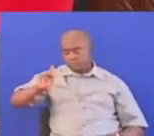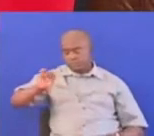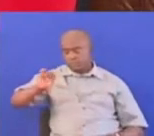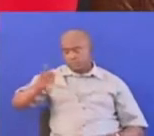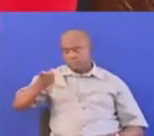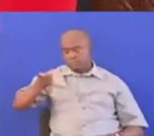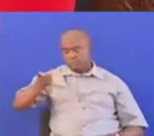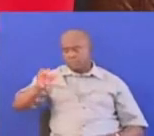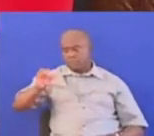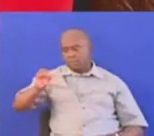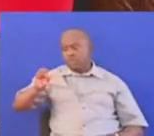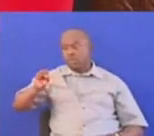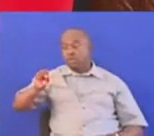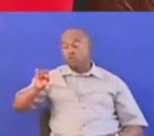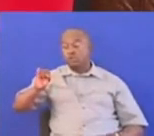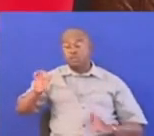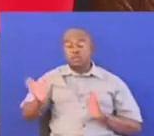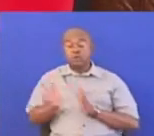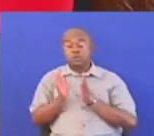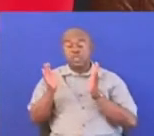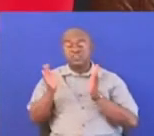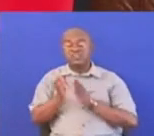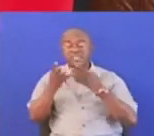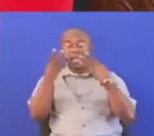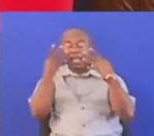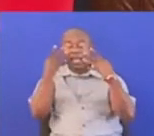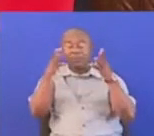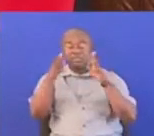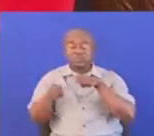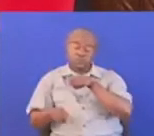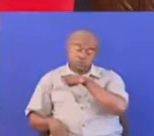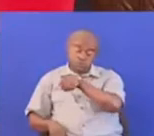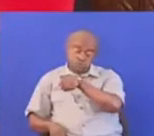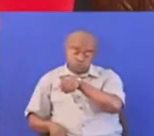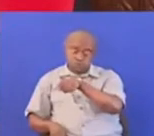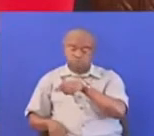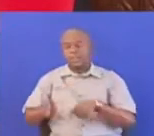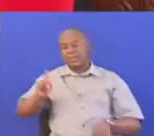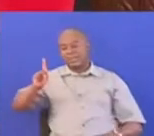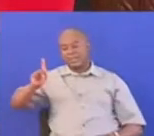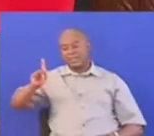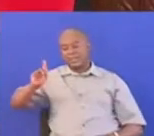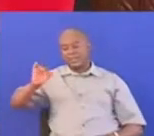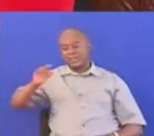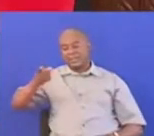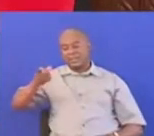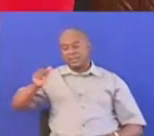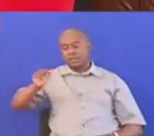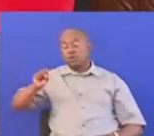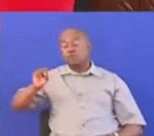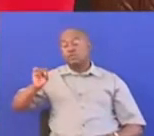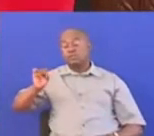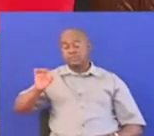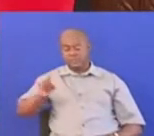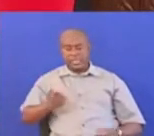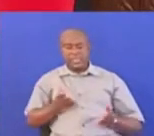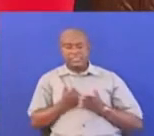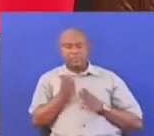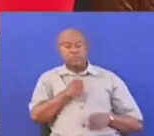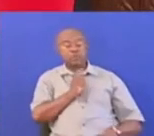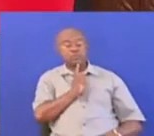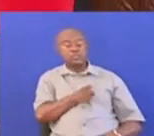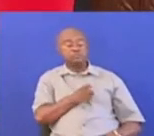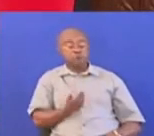kuanzisha hifadhi ya msitu wa Kigosi. Ninazo sababu za kumpongeza kwa